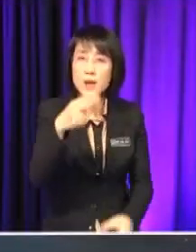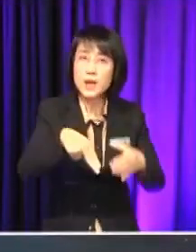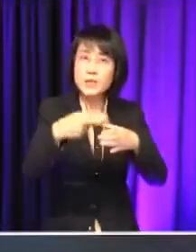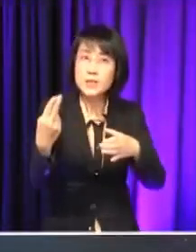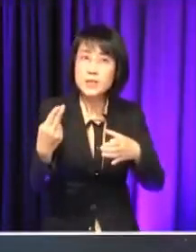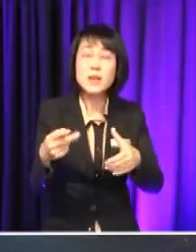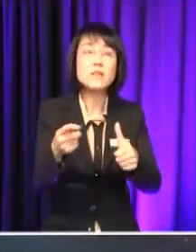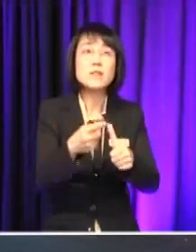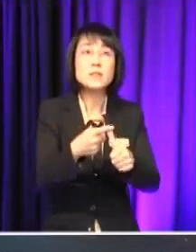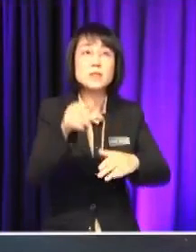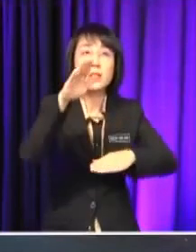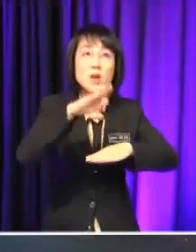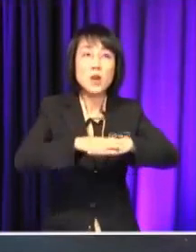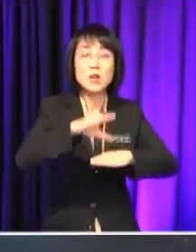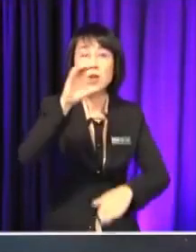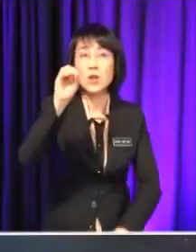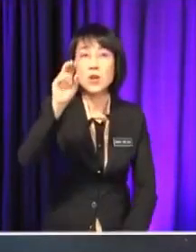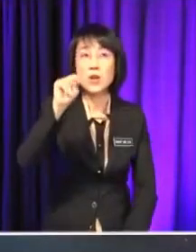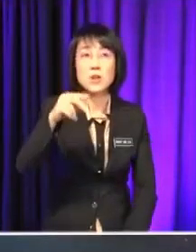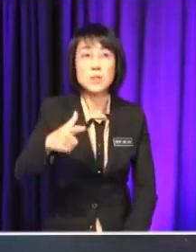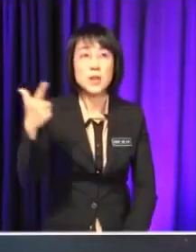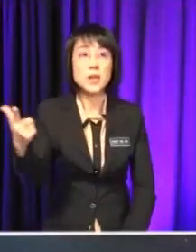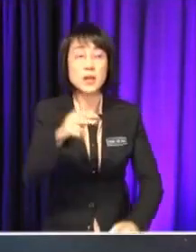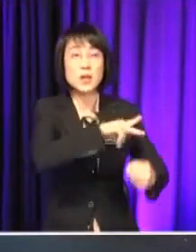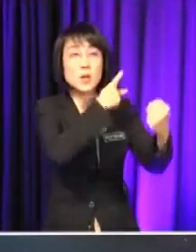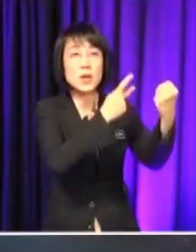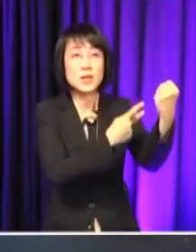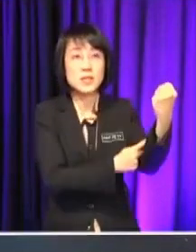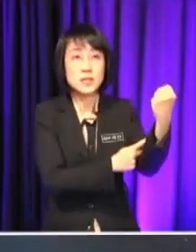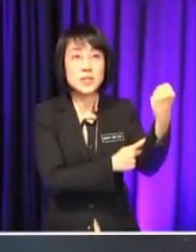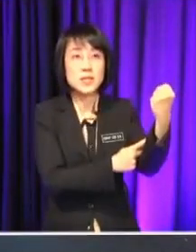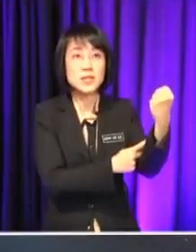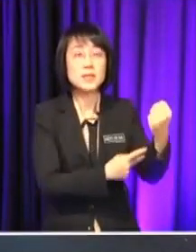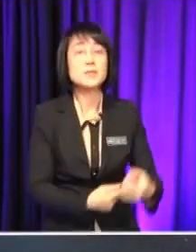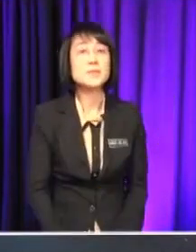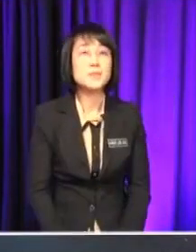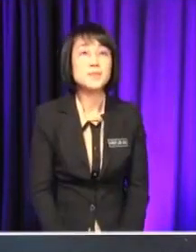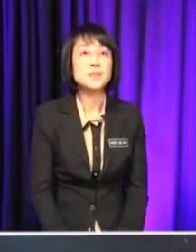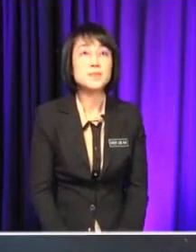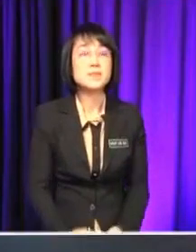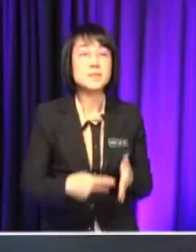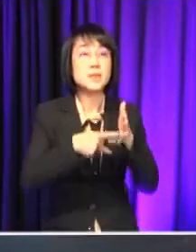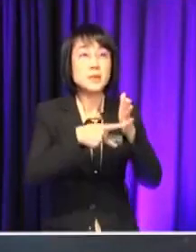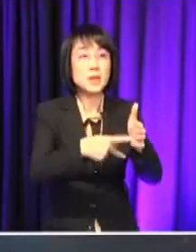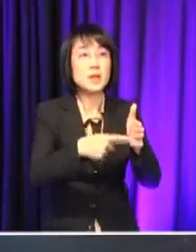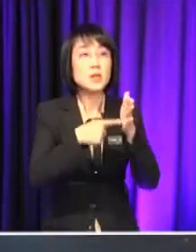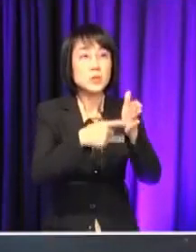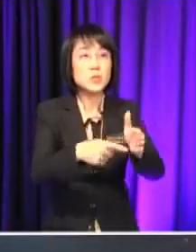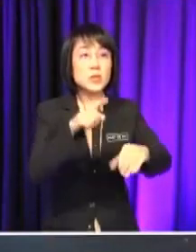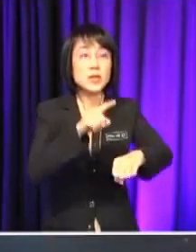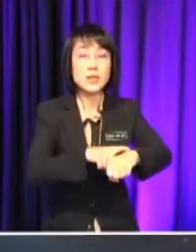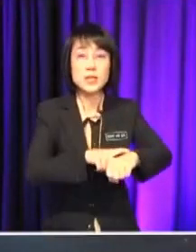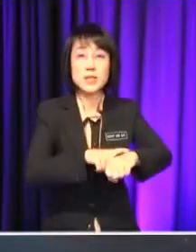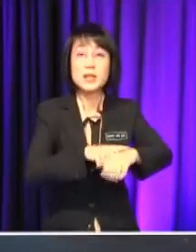sekali kita perlu on-kan bakalan kuasa Oke saya on-kan untuk kalian kuasa Oke paparan akan ditunjukan di monitor